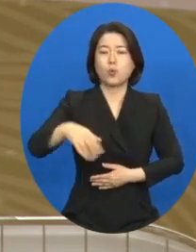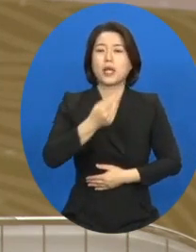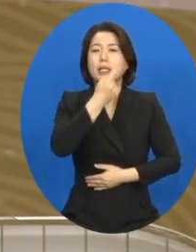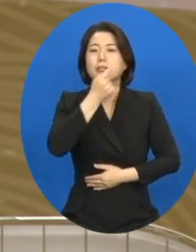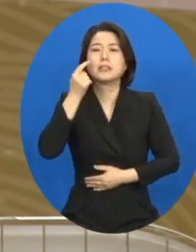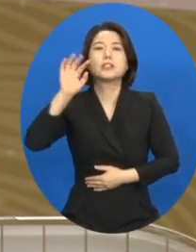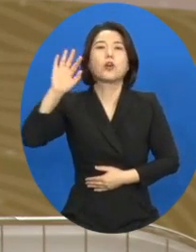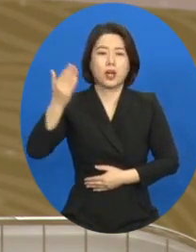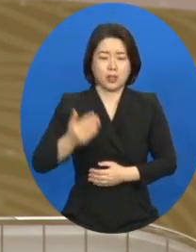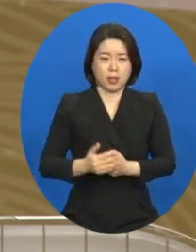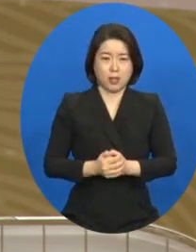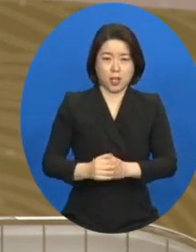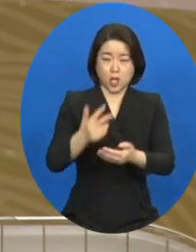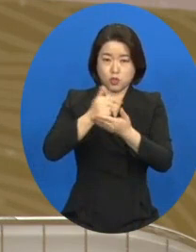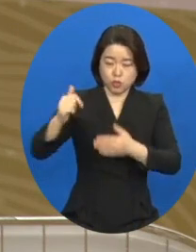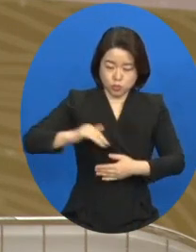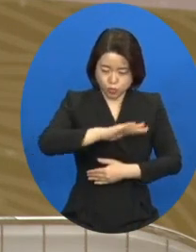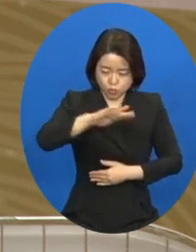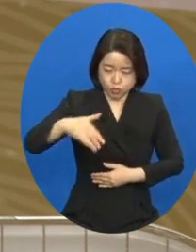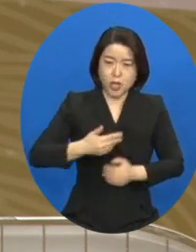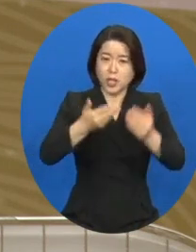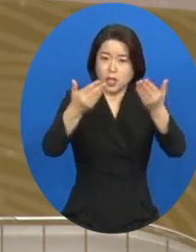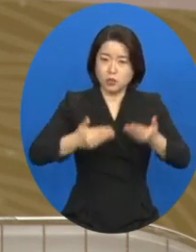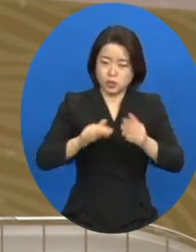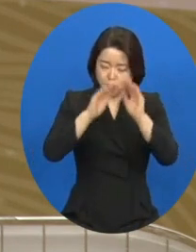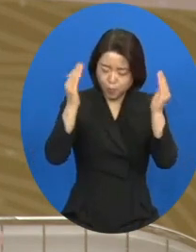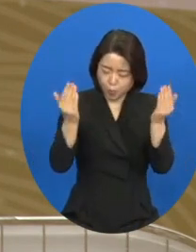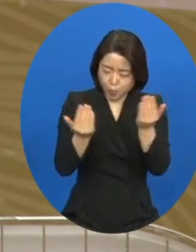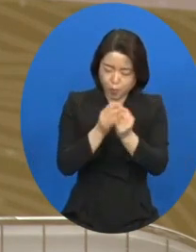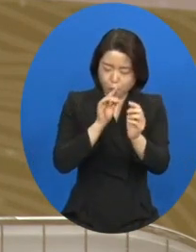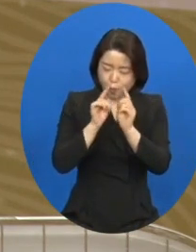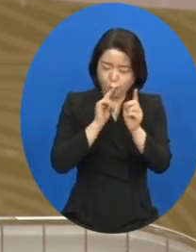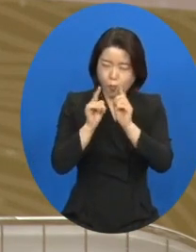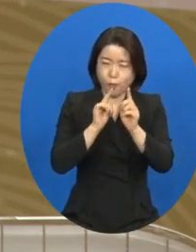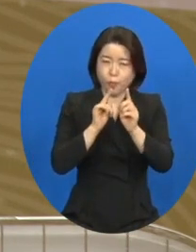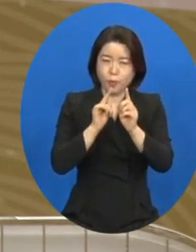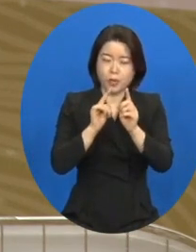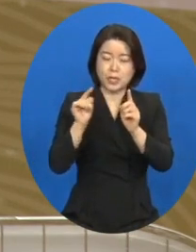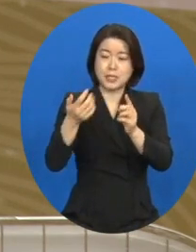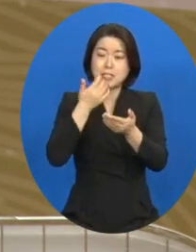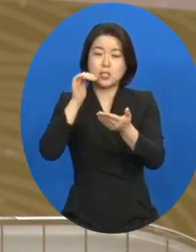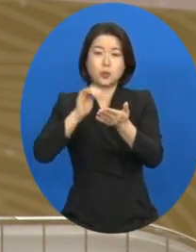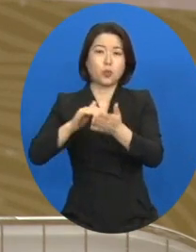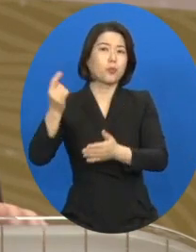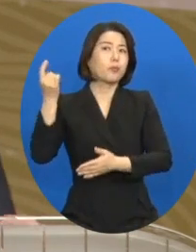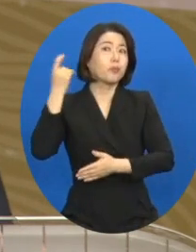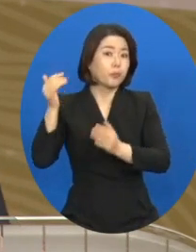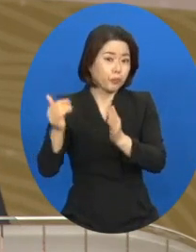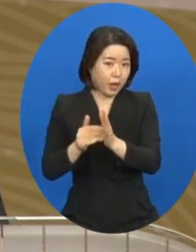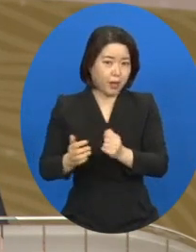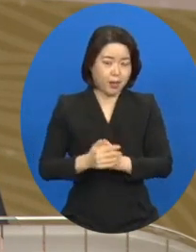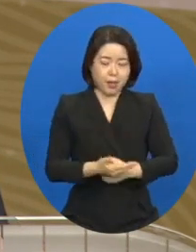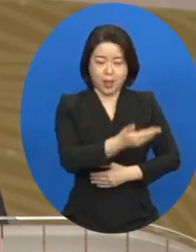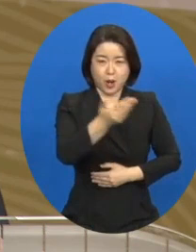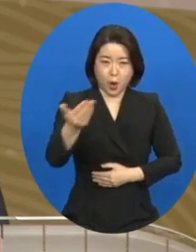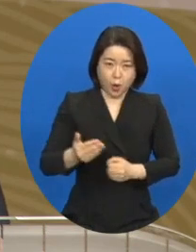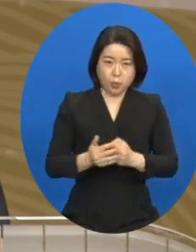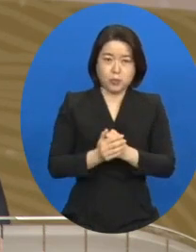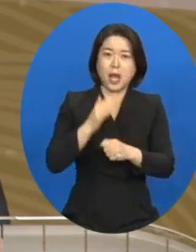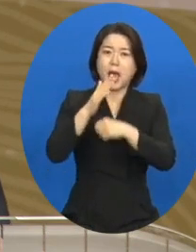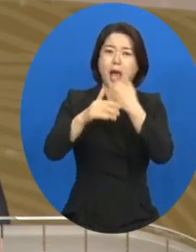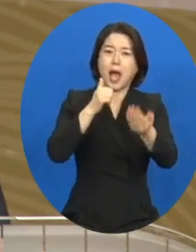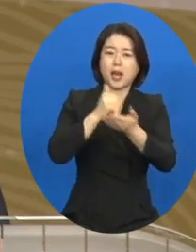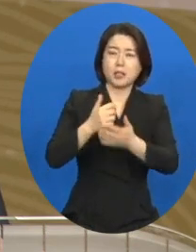될 것입니다. 주님께서 우리에게 하신 모든 말씀을 이 돌이 들었기 때문입니다. 여러분이 여러분의